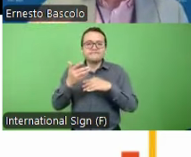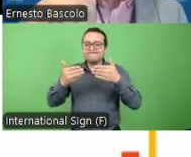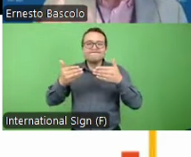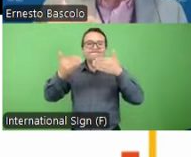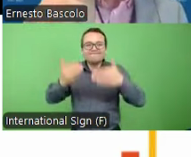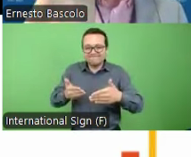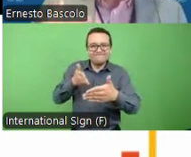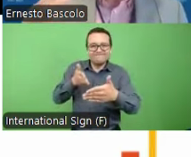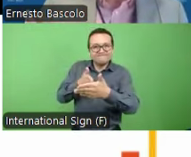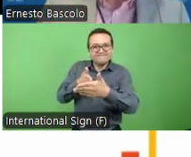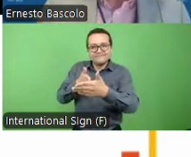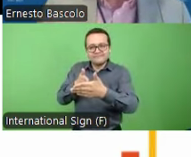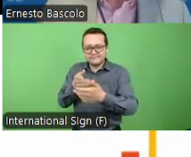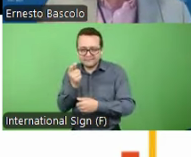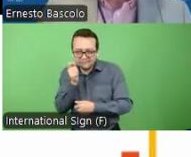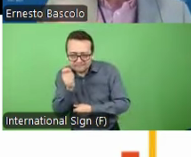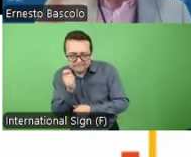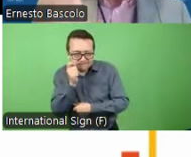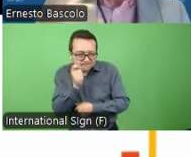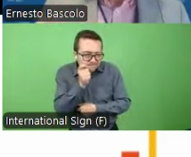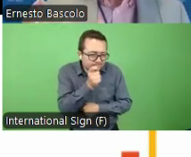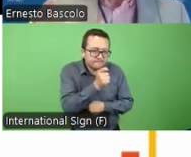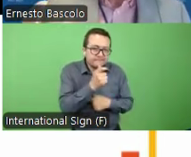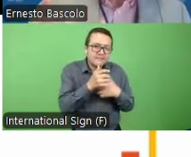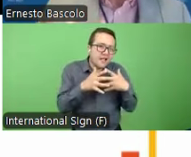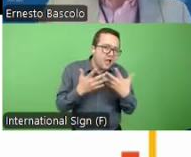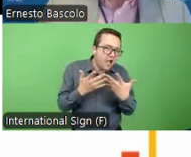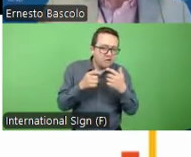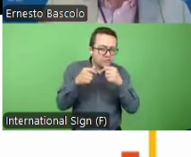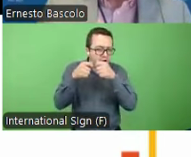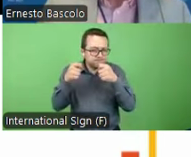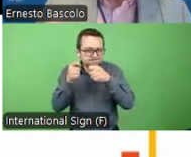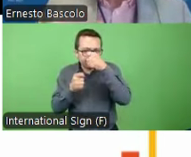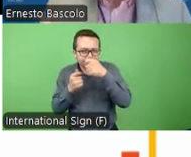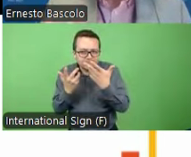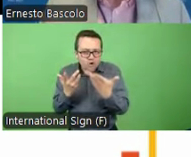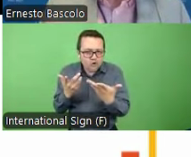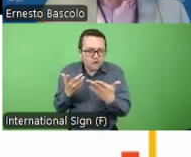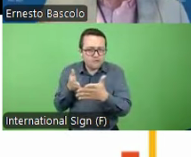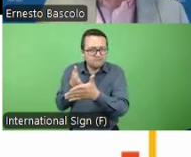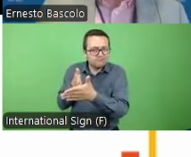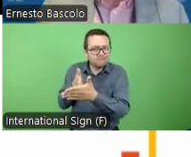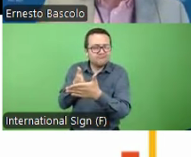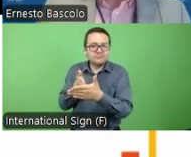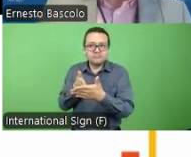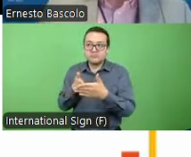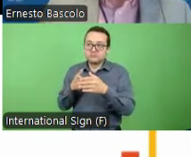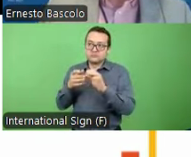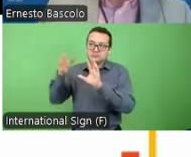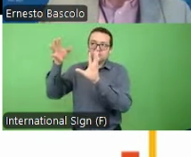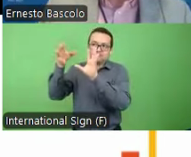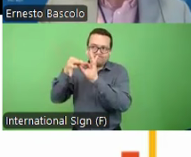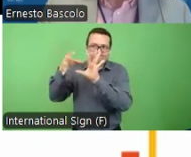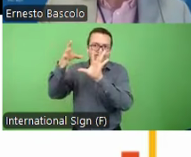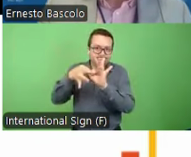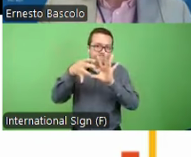regional, mesurées, surtout incorporando un dans grupo une de perspective países. Hay régionale en un incluant un número groupe de pays. que nos debe atraer la il y a un atención, que tiene chiffre que qui